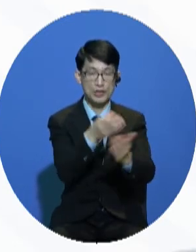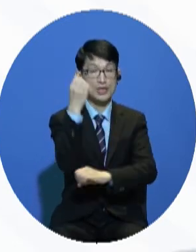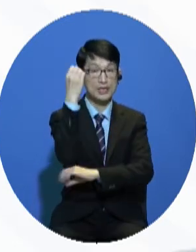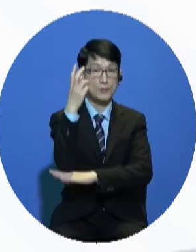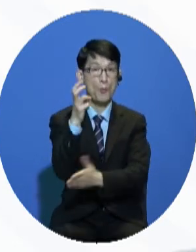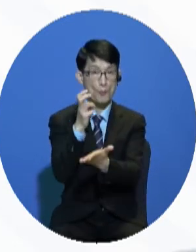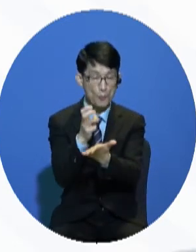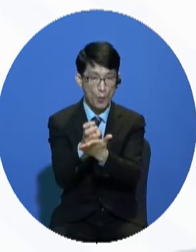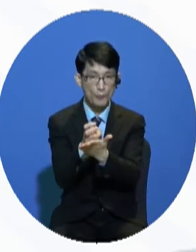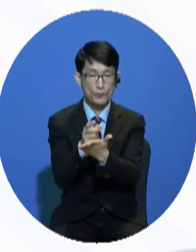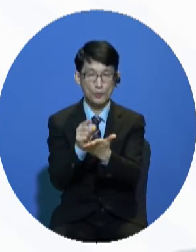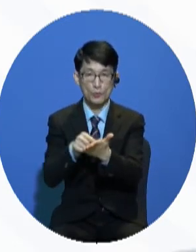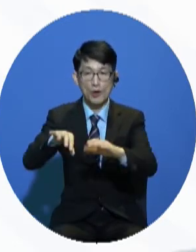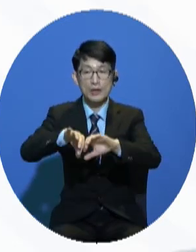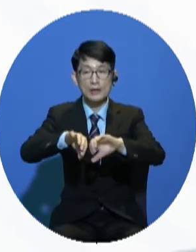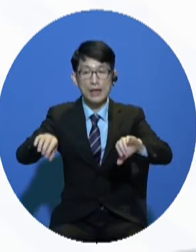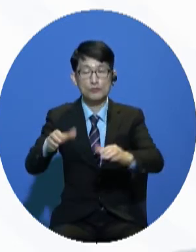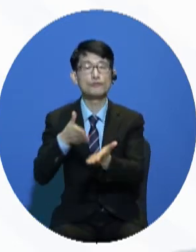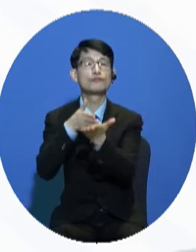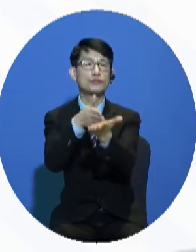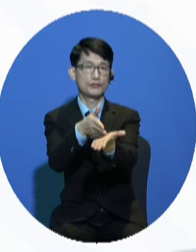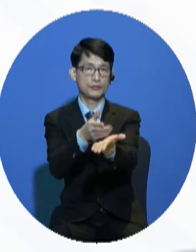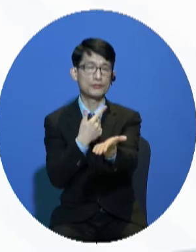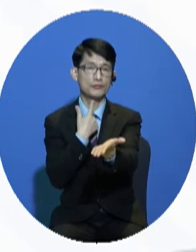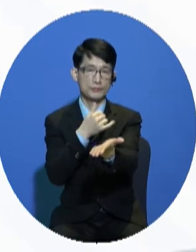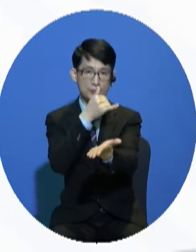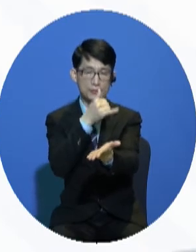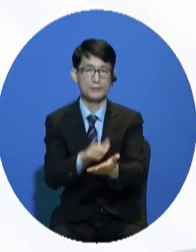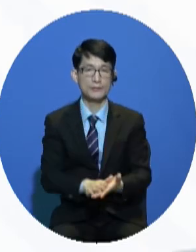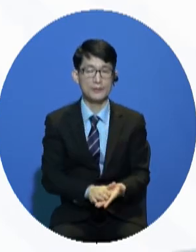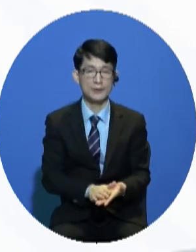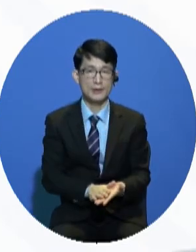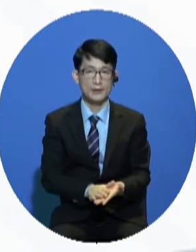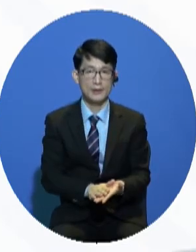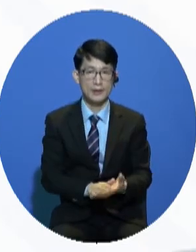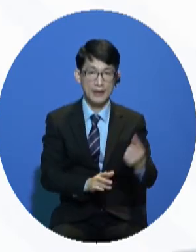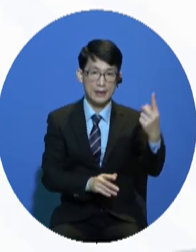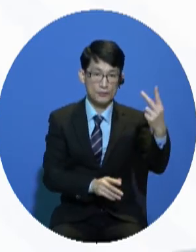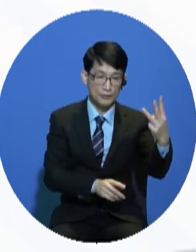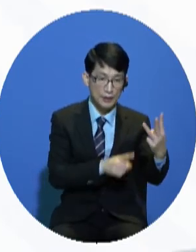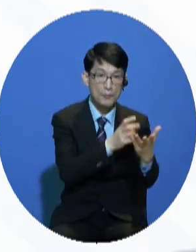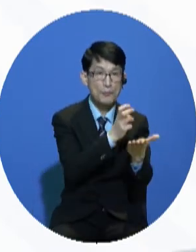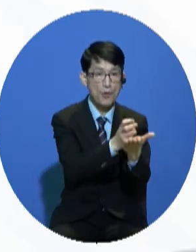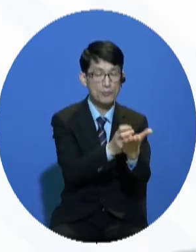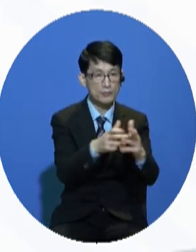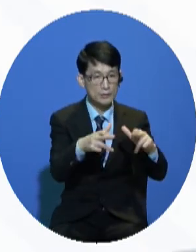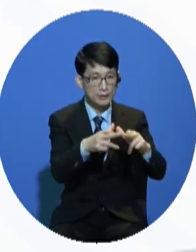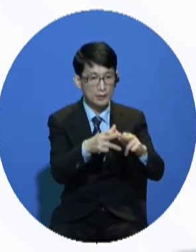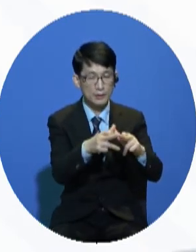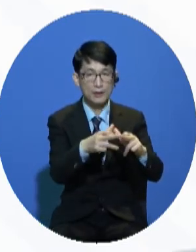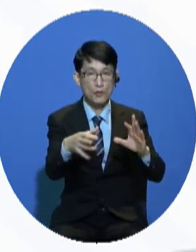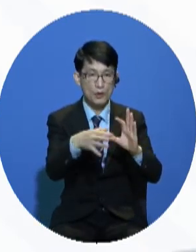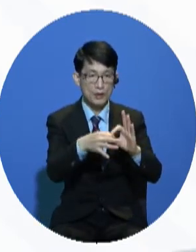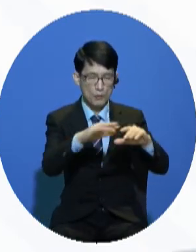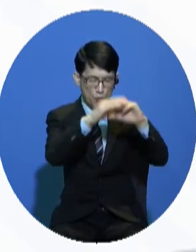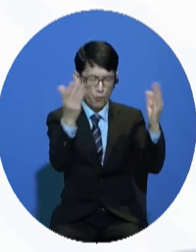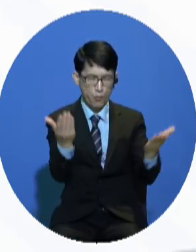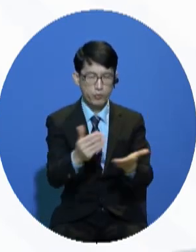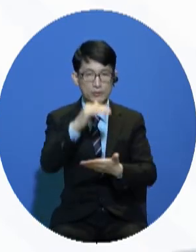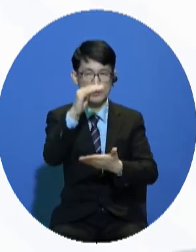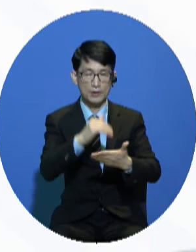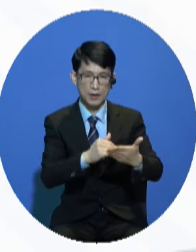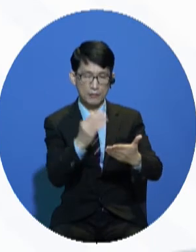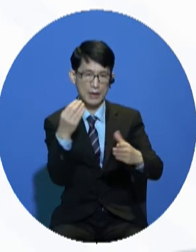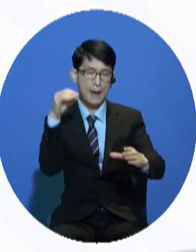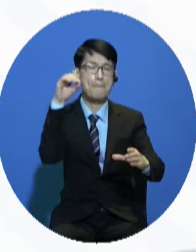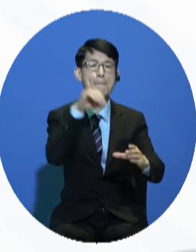해서 또 그런 법안도 또 별도로 발의된 바 있습니다. 어쨌든 3건의 법률안은 장애와 관련된 모든 내용을 다